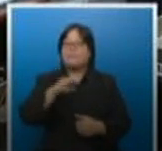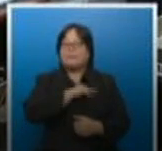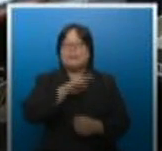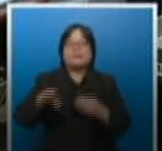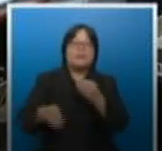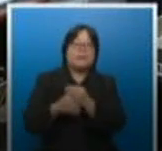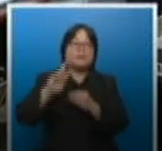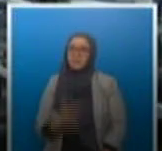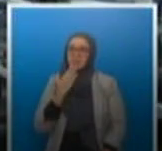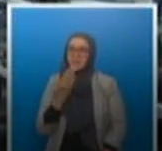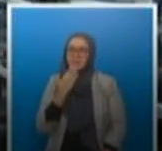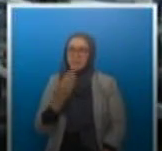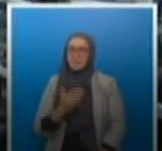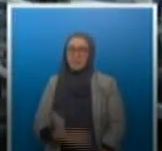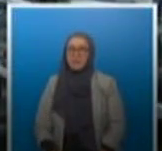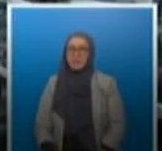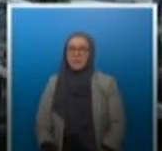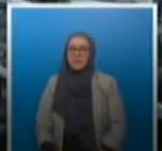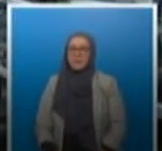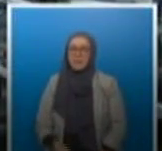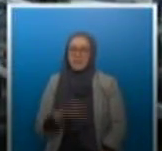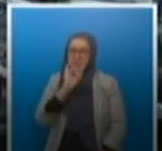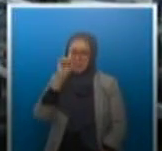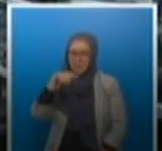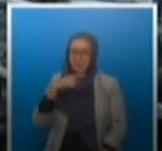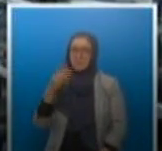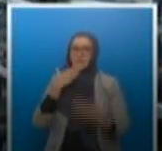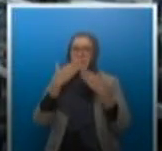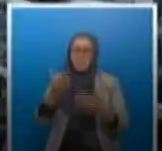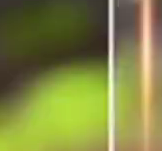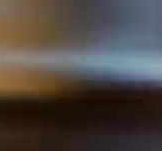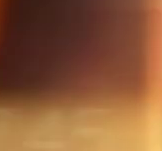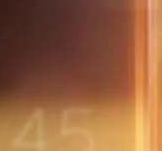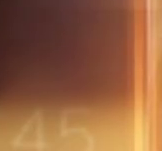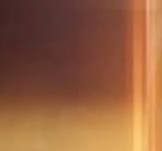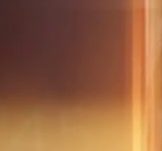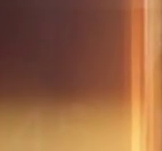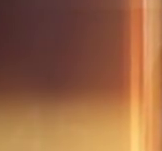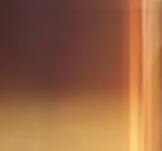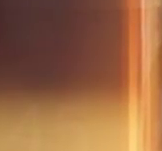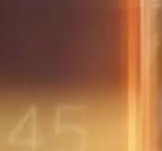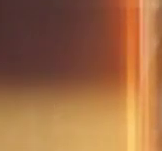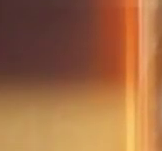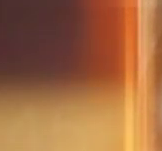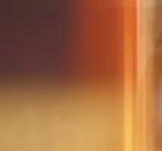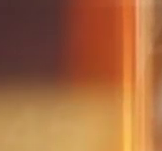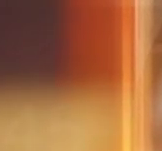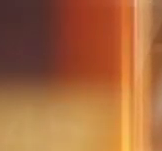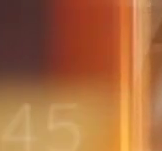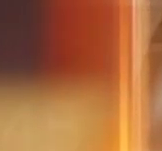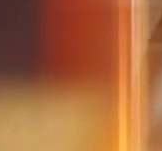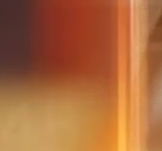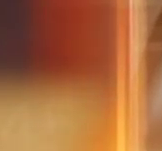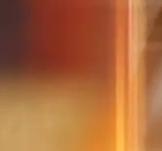Dewan Negara disahkan positif wabak itu. Perinciannya di astroawani.com dan Awani 7.45 malam ini.